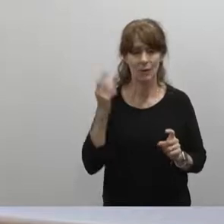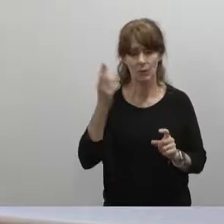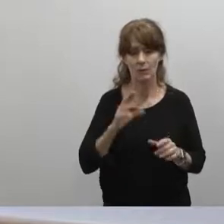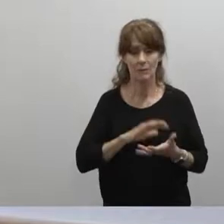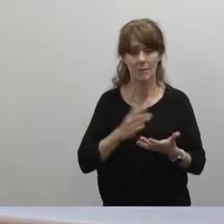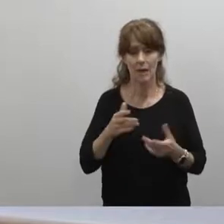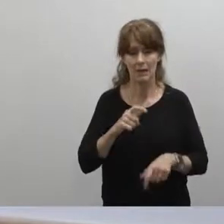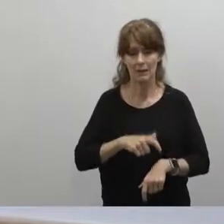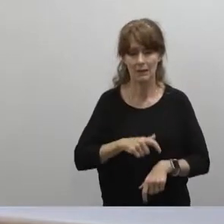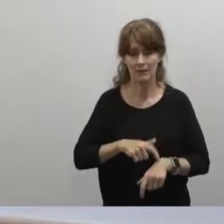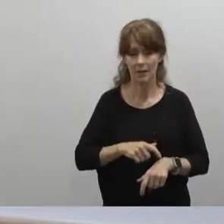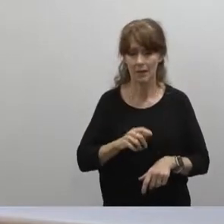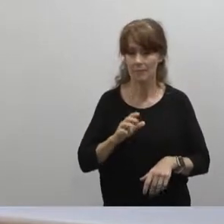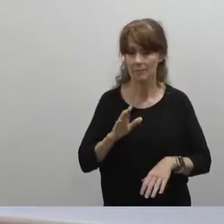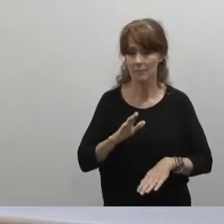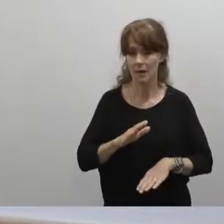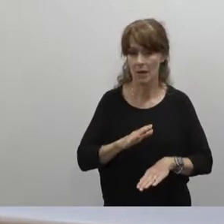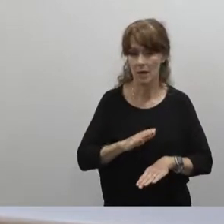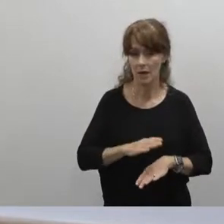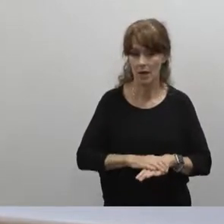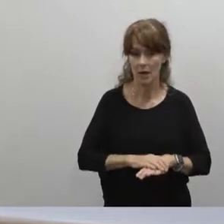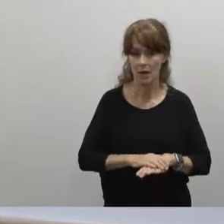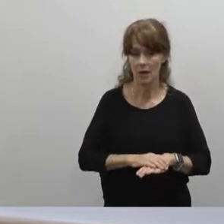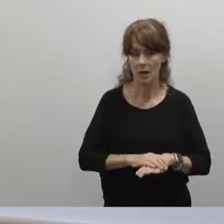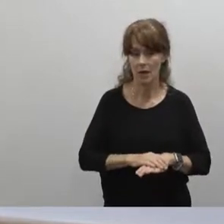cả chậm này bị tràn tiết